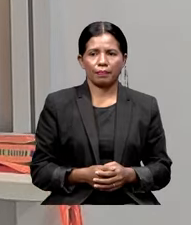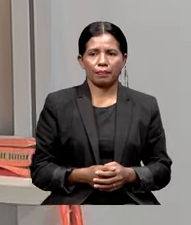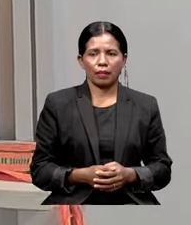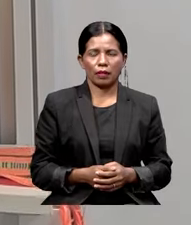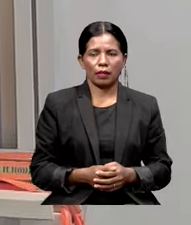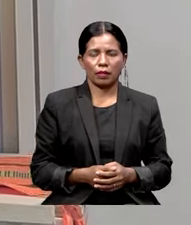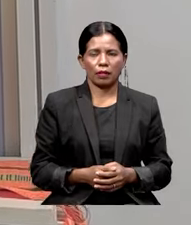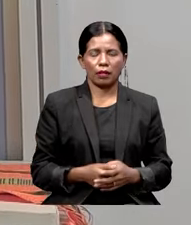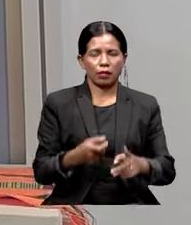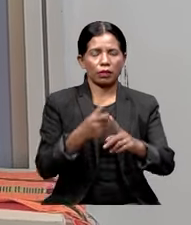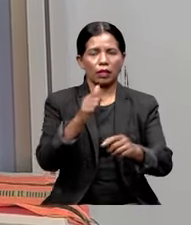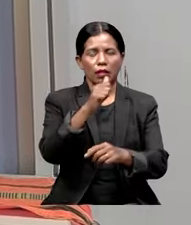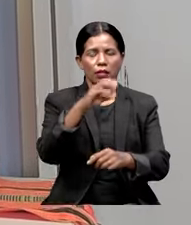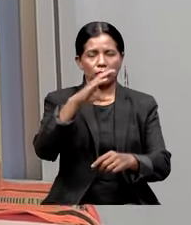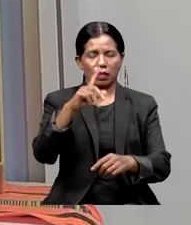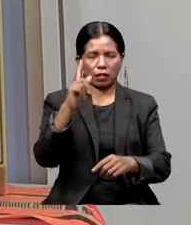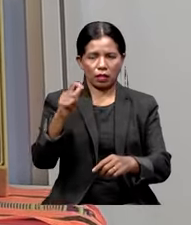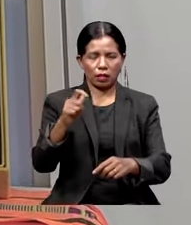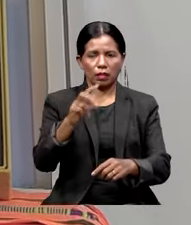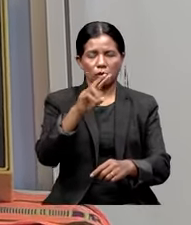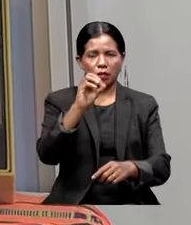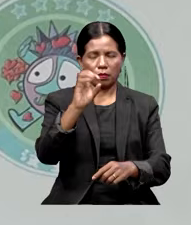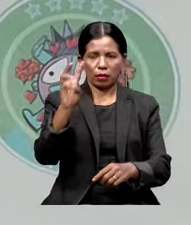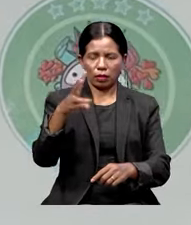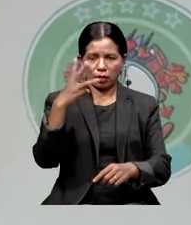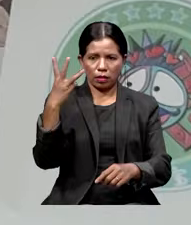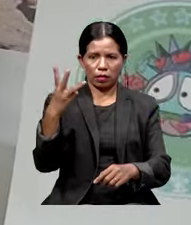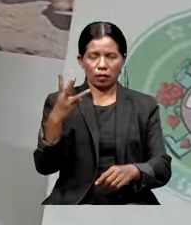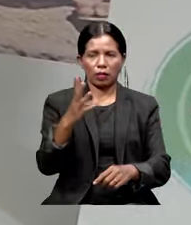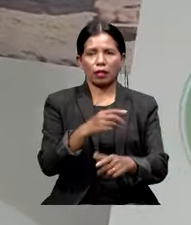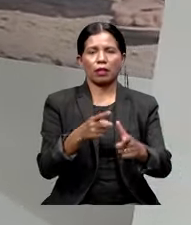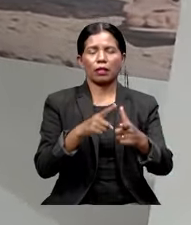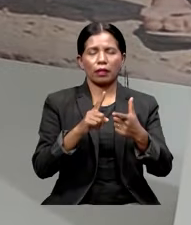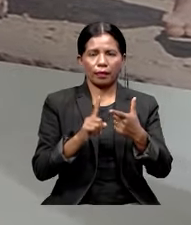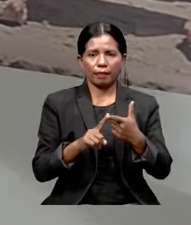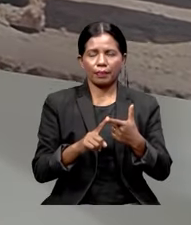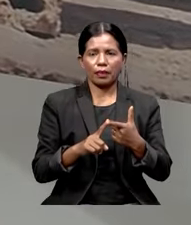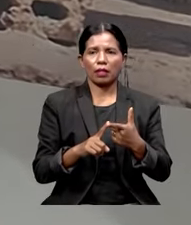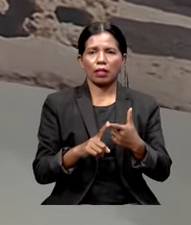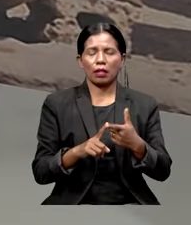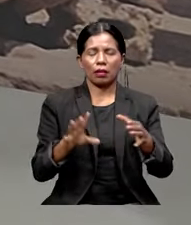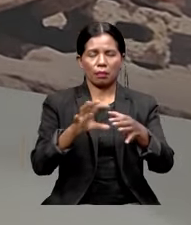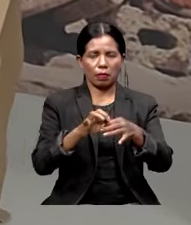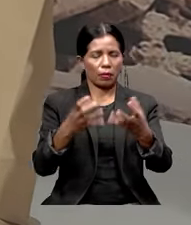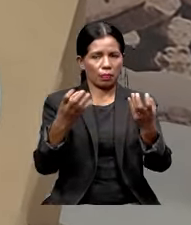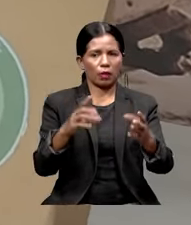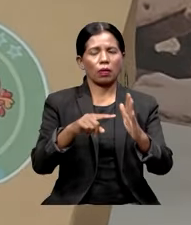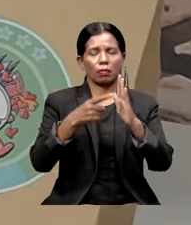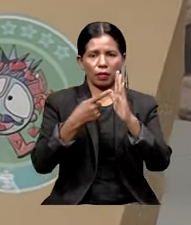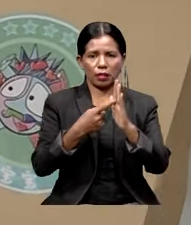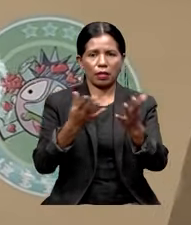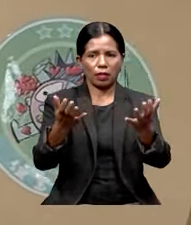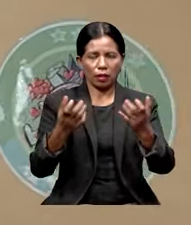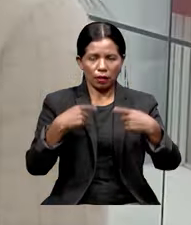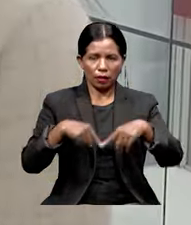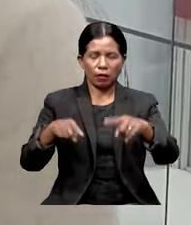Komesa asosiasi sang Morris ya 2016 ya 2016, membro barak mak komesa hanya sang Baliu